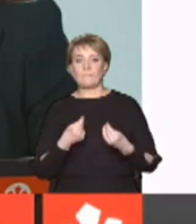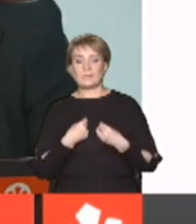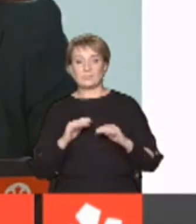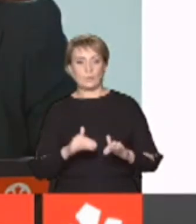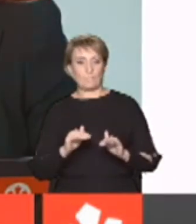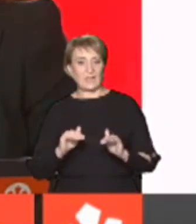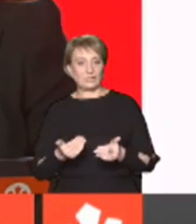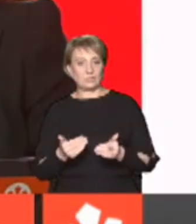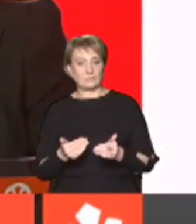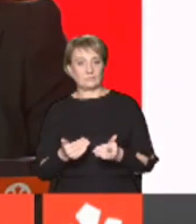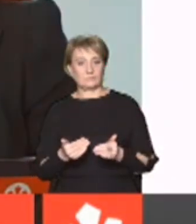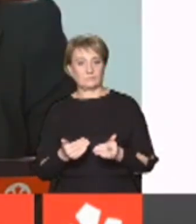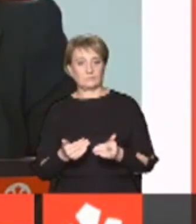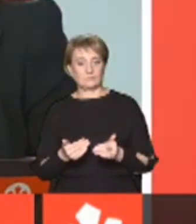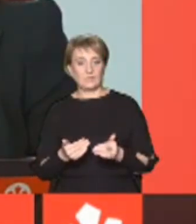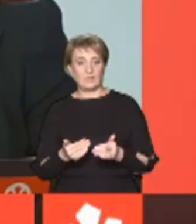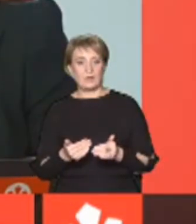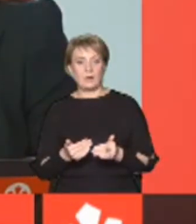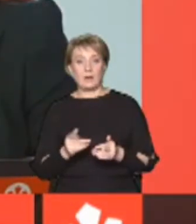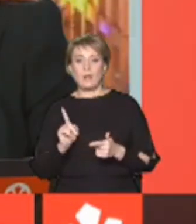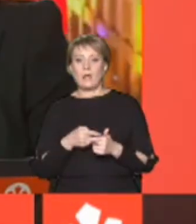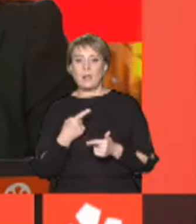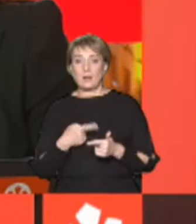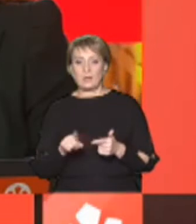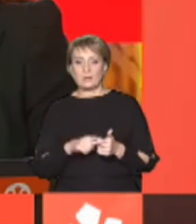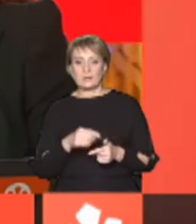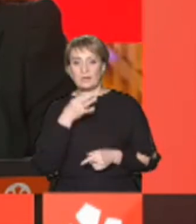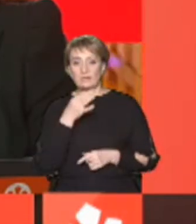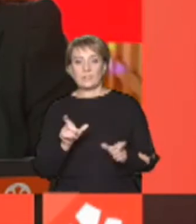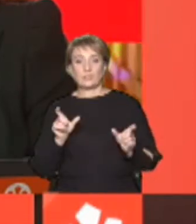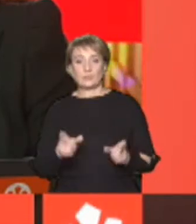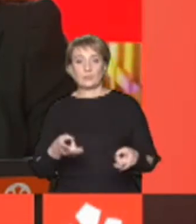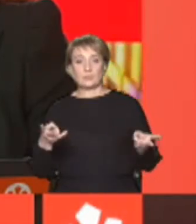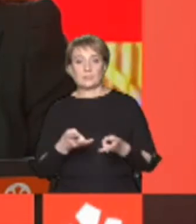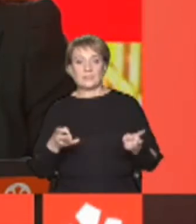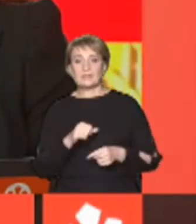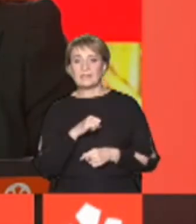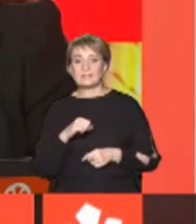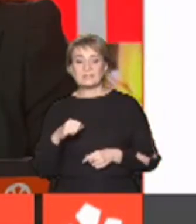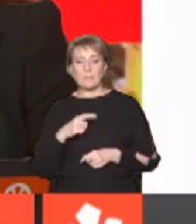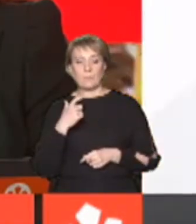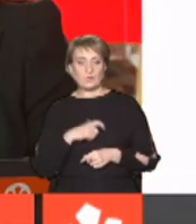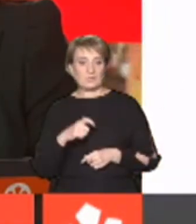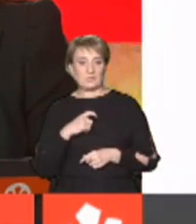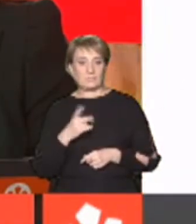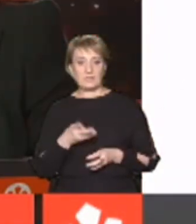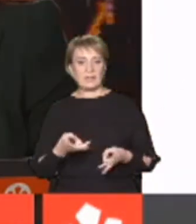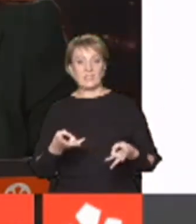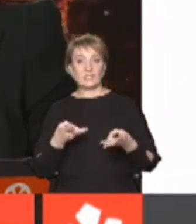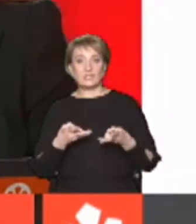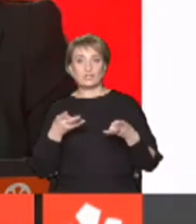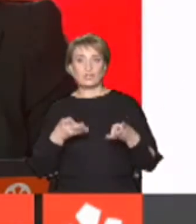користі, власне. Але я завжди наголошую, локдаун потрібен не сам по собі. Це не є